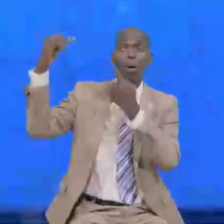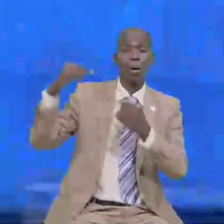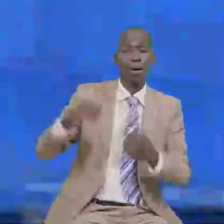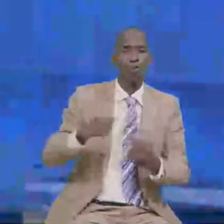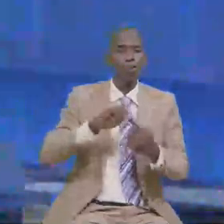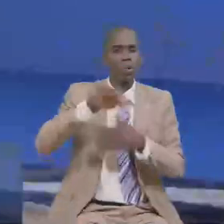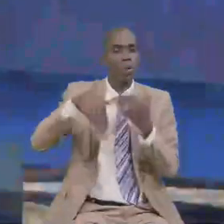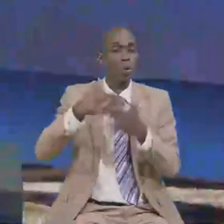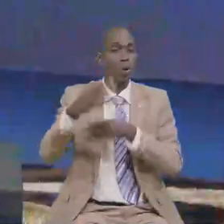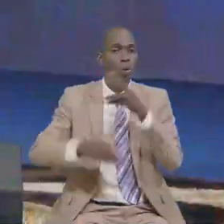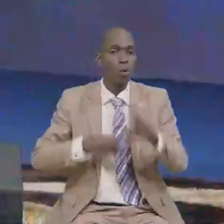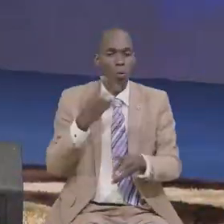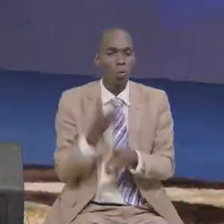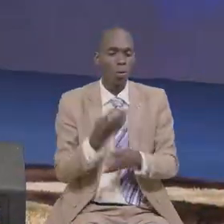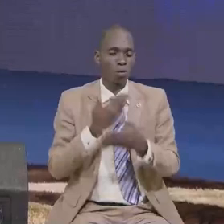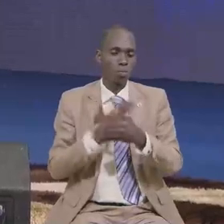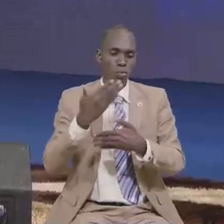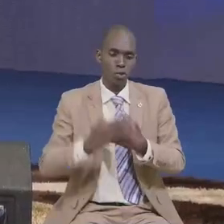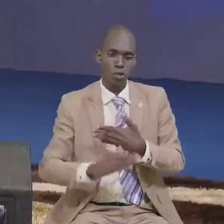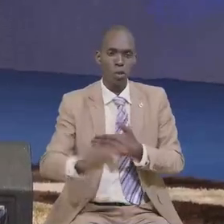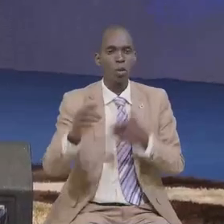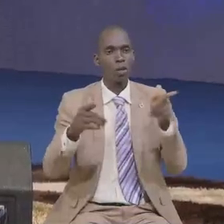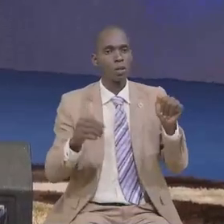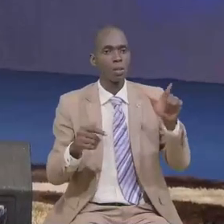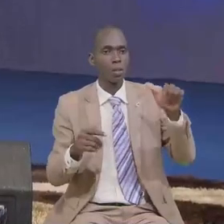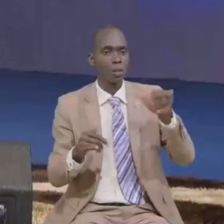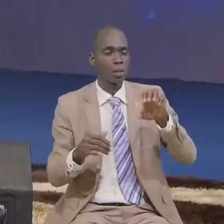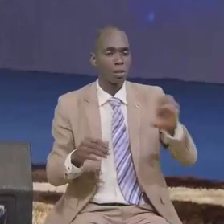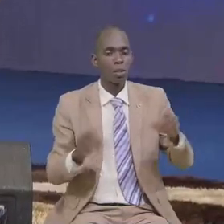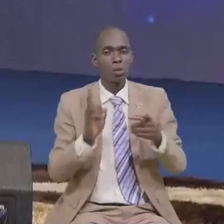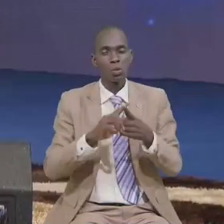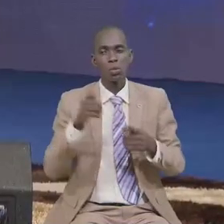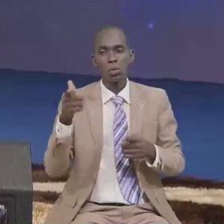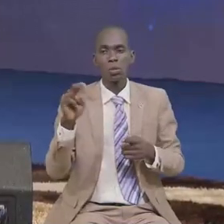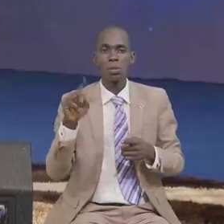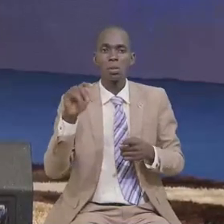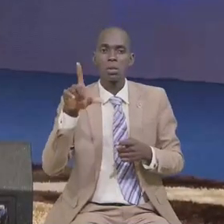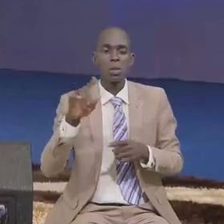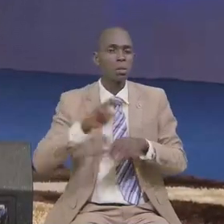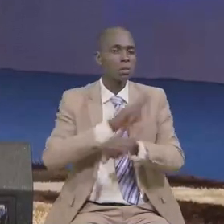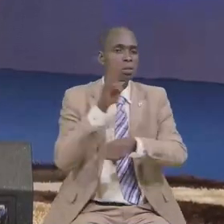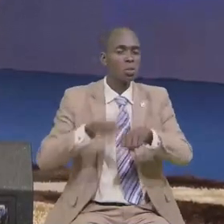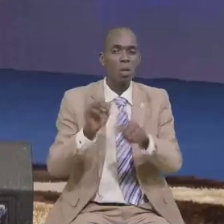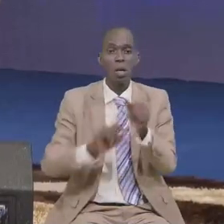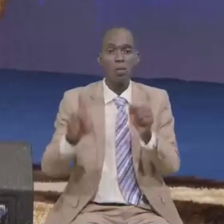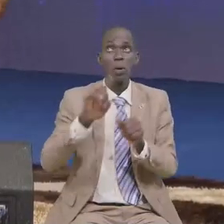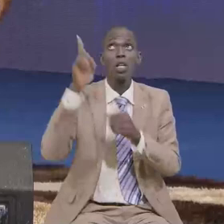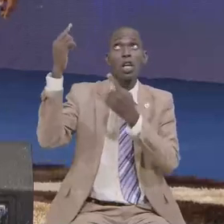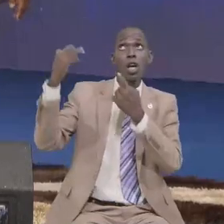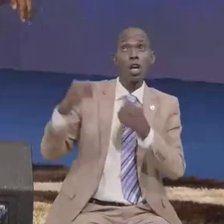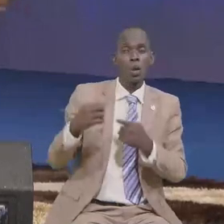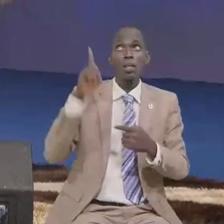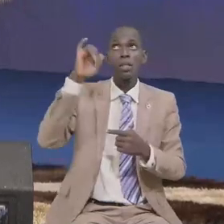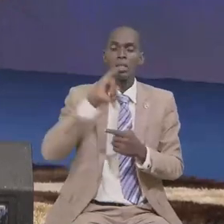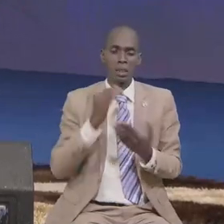de nous donner un roi qui va venir au-delà de la Galilée pour sauver